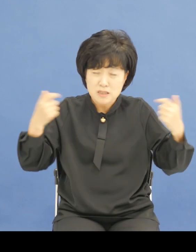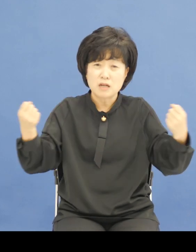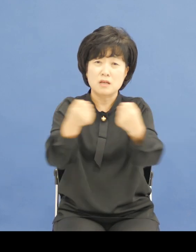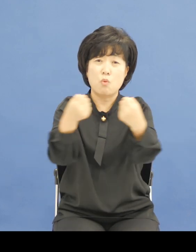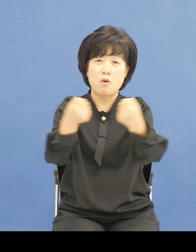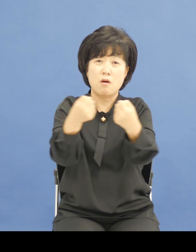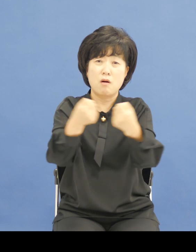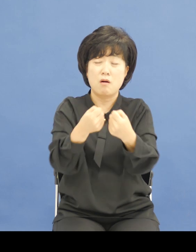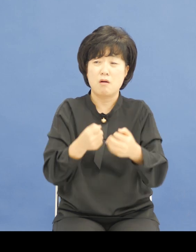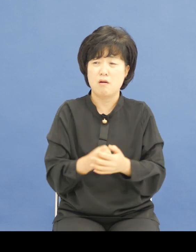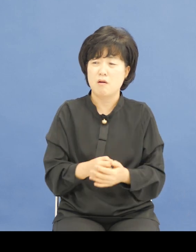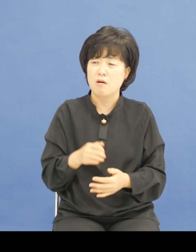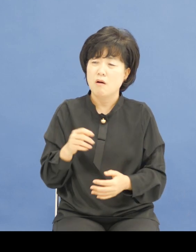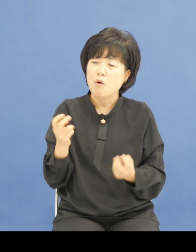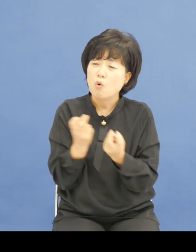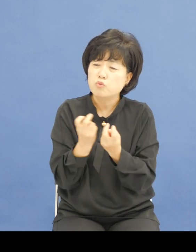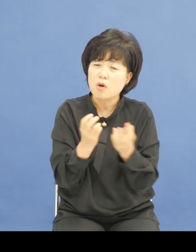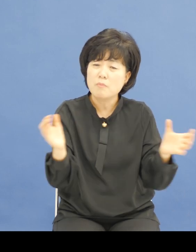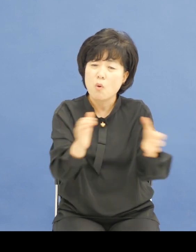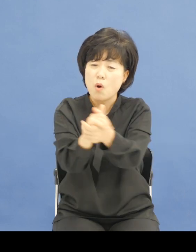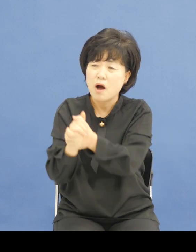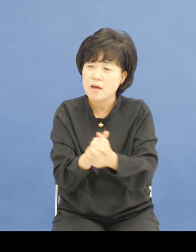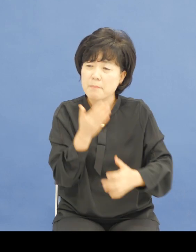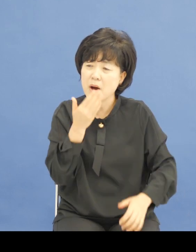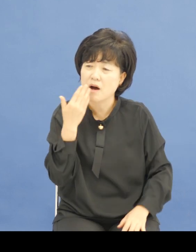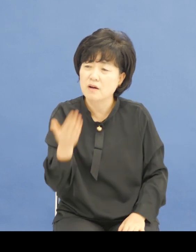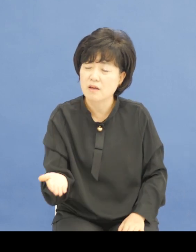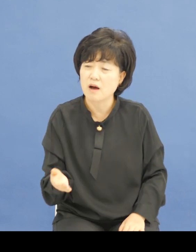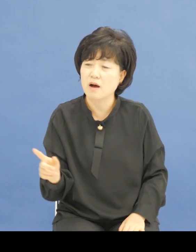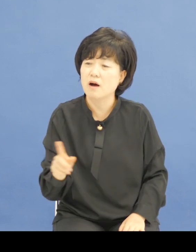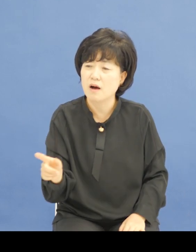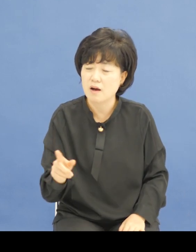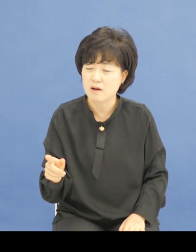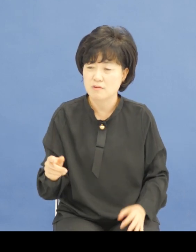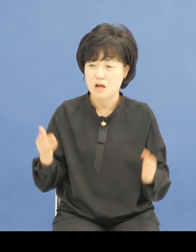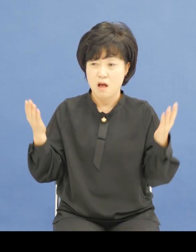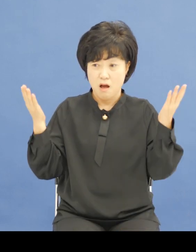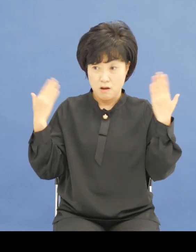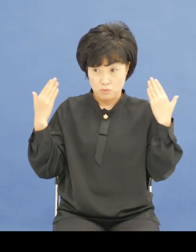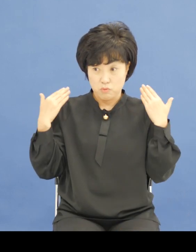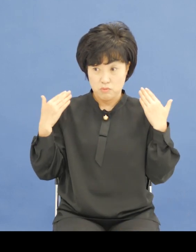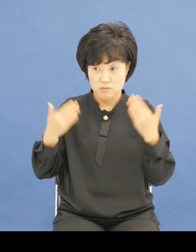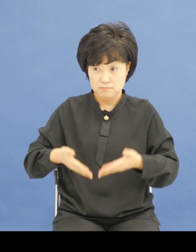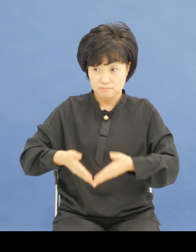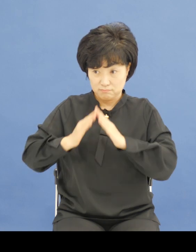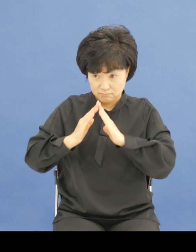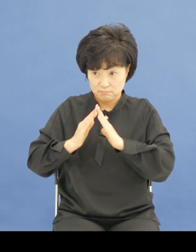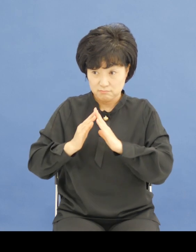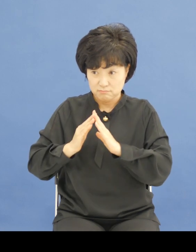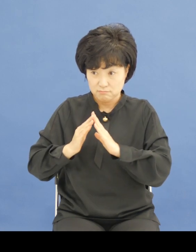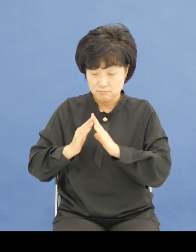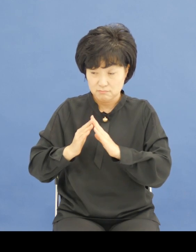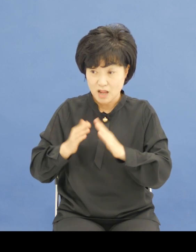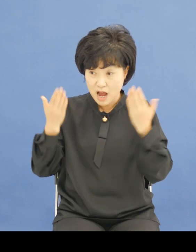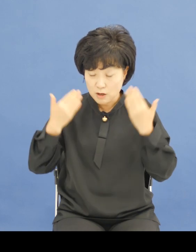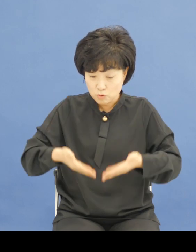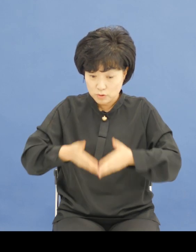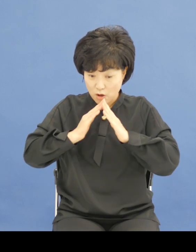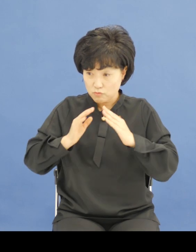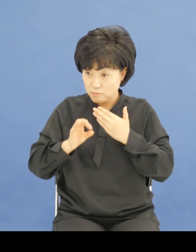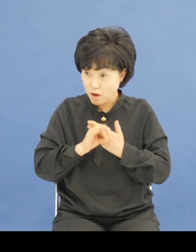병원도 저잘라 뭐 그래요. 그래서 그럼 학교를 저주면 아이들 보낼 거냐.